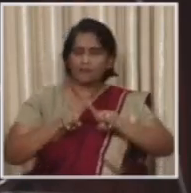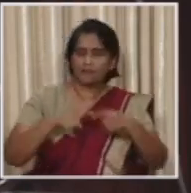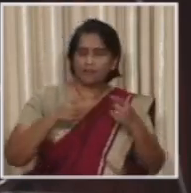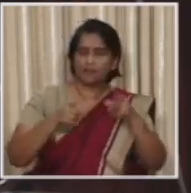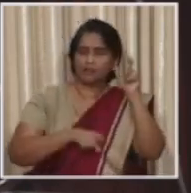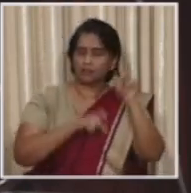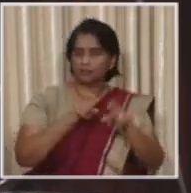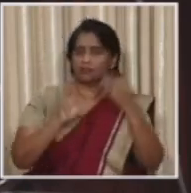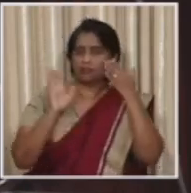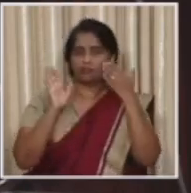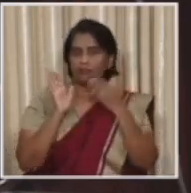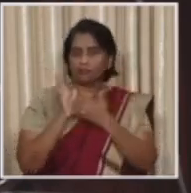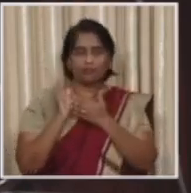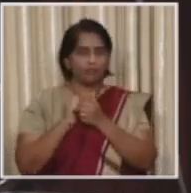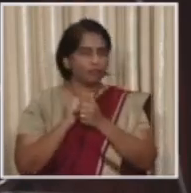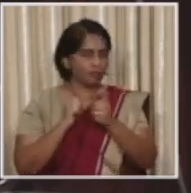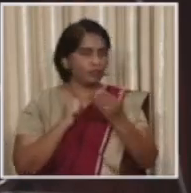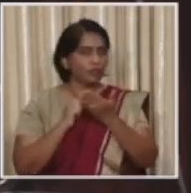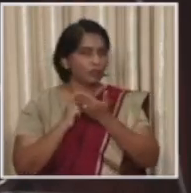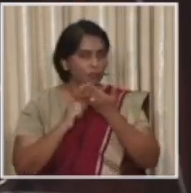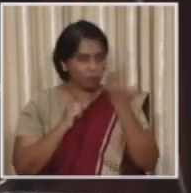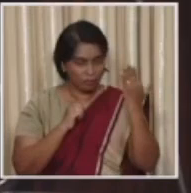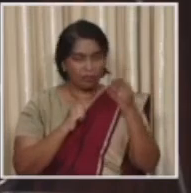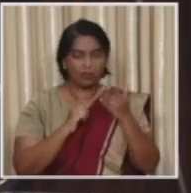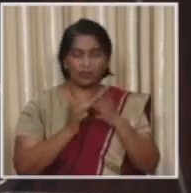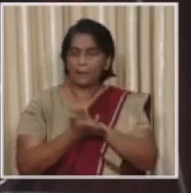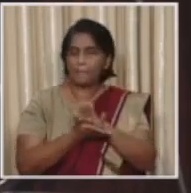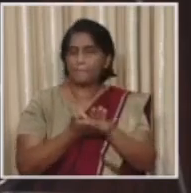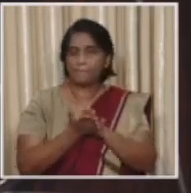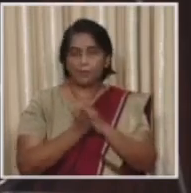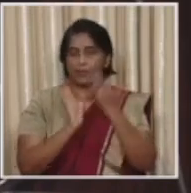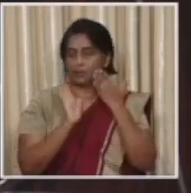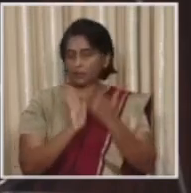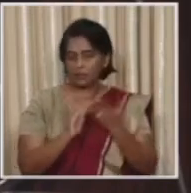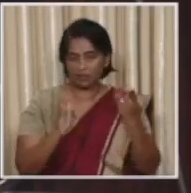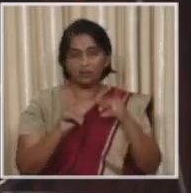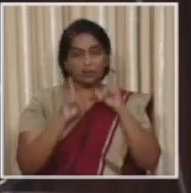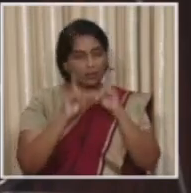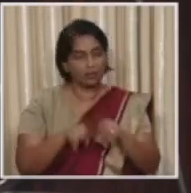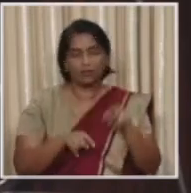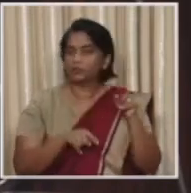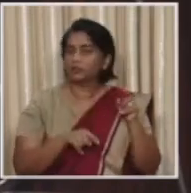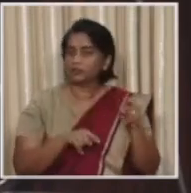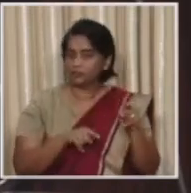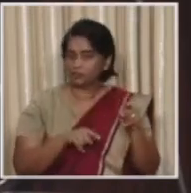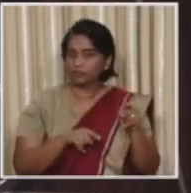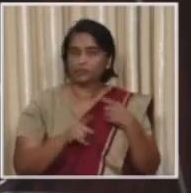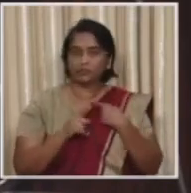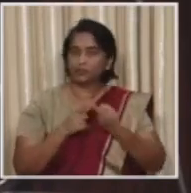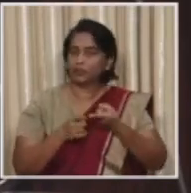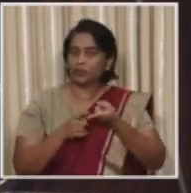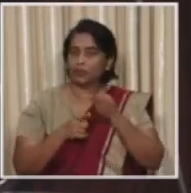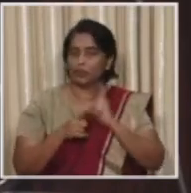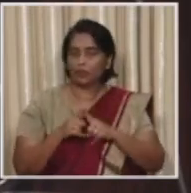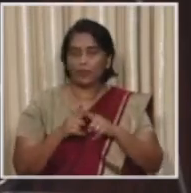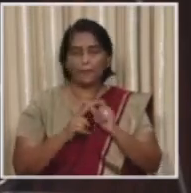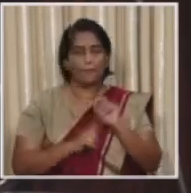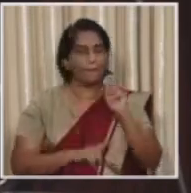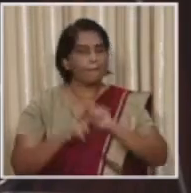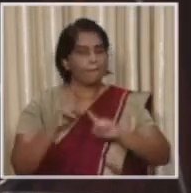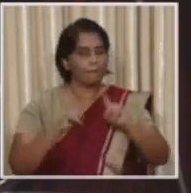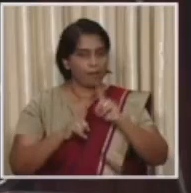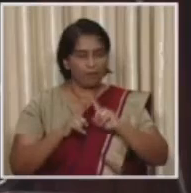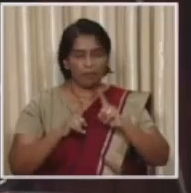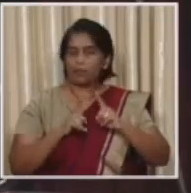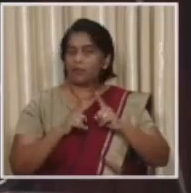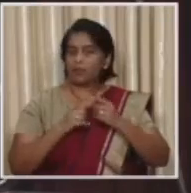පාර්ශ්වවලටත් ඒ සම්බන්ධයෙන් ඉල්ලීම කරන්න පුළුවන්ද කියන එක පැහැදිලිව දැක්විලා නැහැ. ඒ තැන්වලට දැන් උදාහරණයකට පාර්ලිමේන්තුව